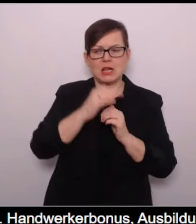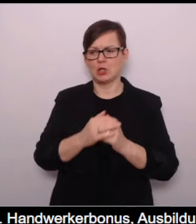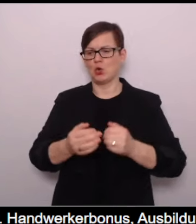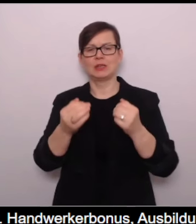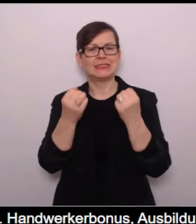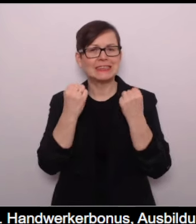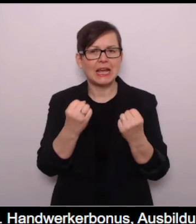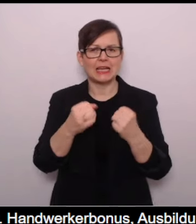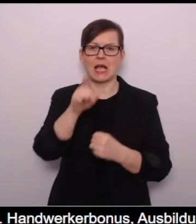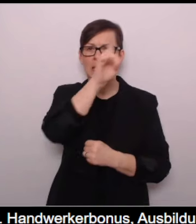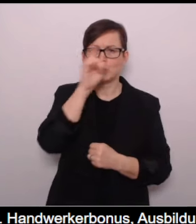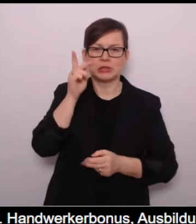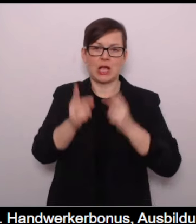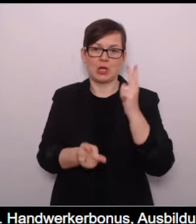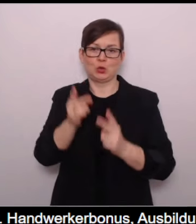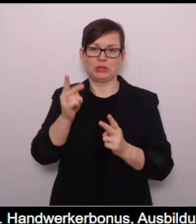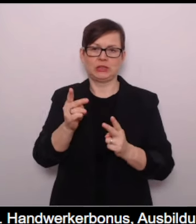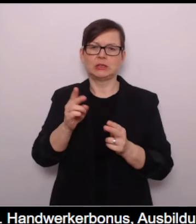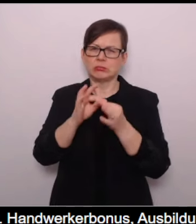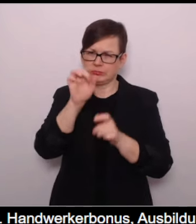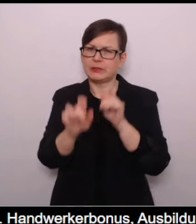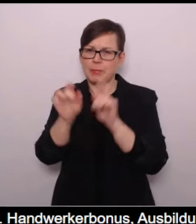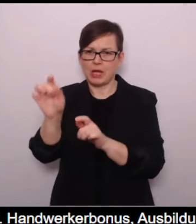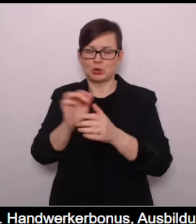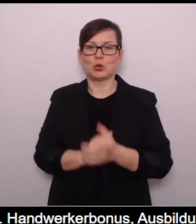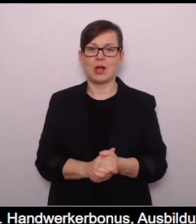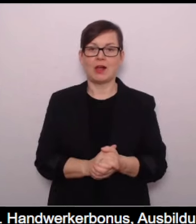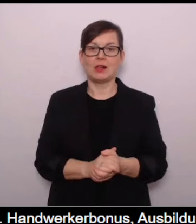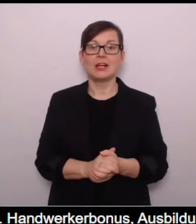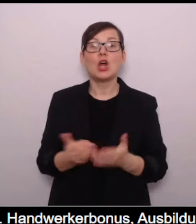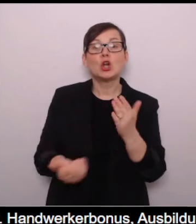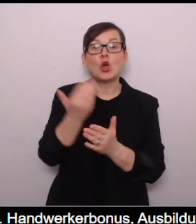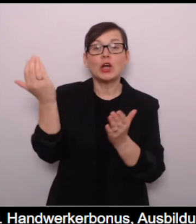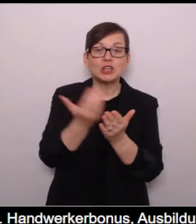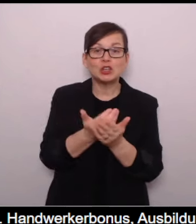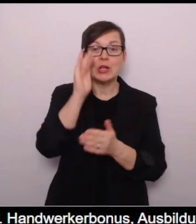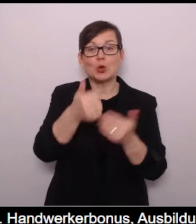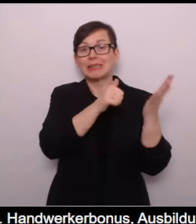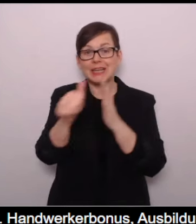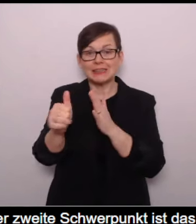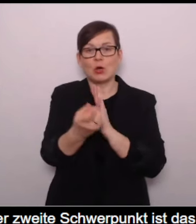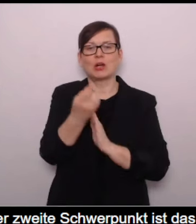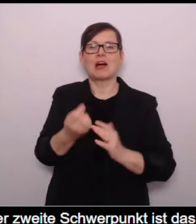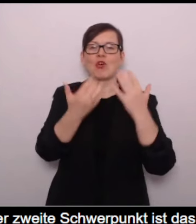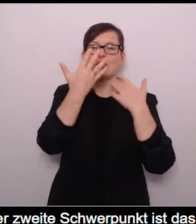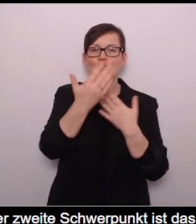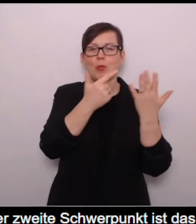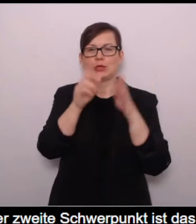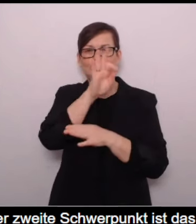natürlich Schule und Bildung und Sicherheit, Polizei und Justiz. Das ist der Bereich der Personal.